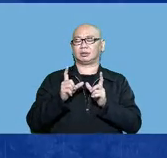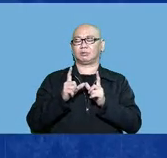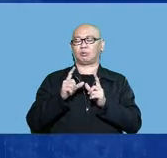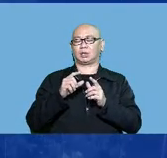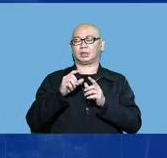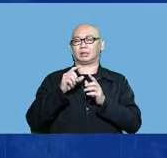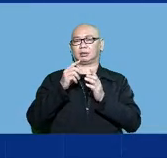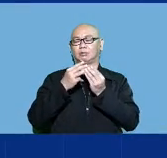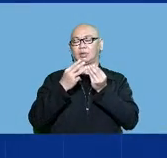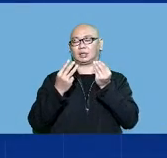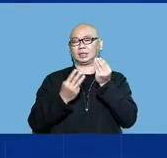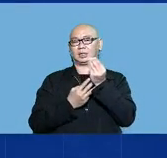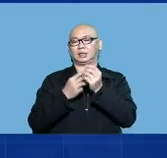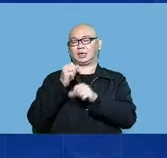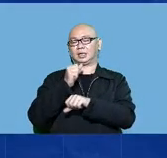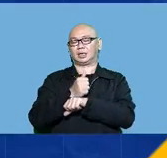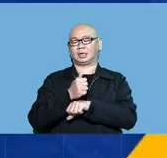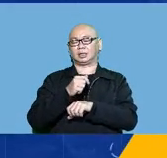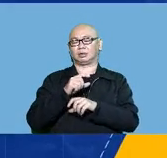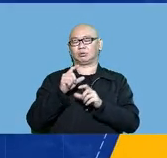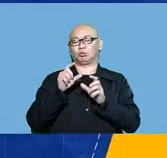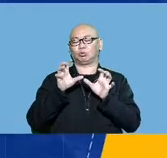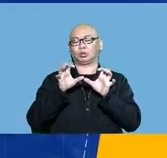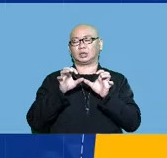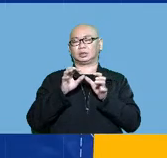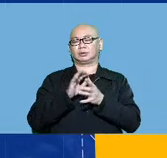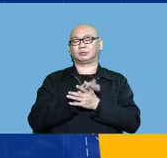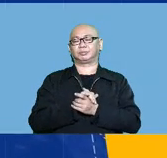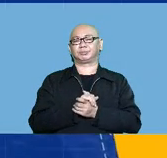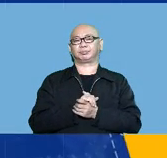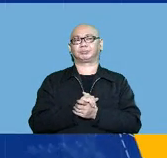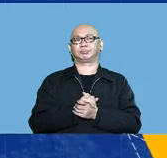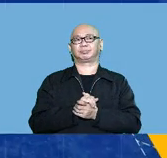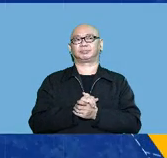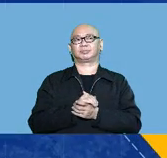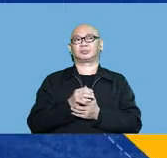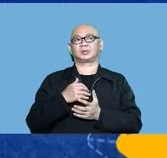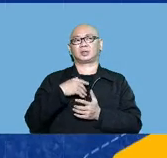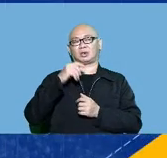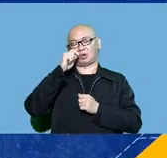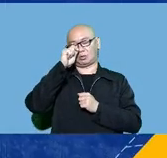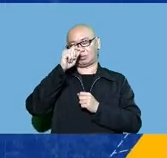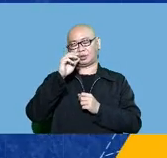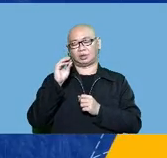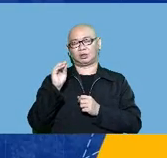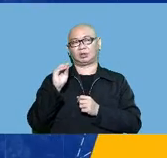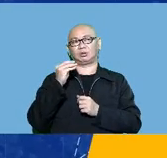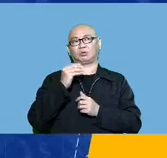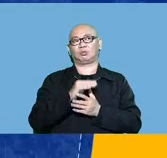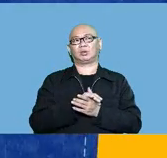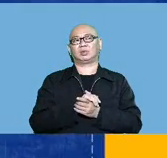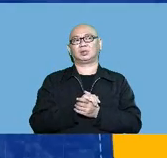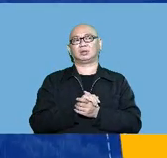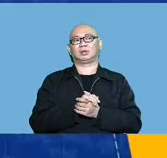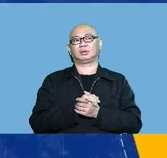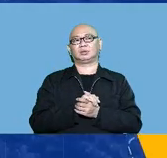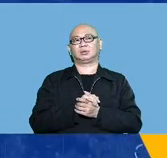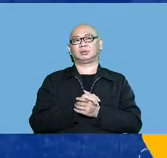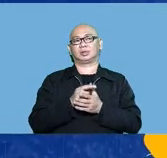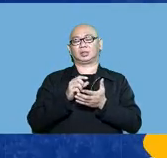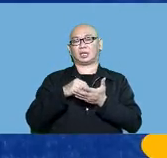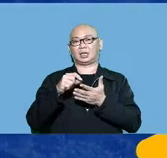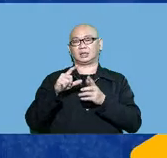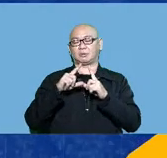secara khusus Dekan, Wakil Dekan FIS UNES. Yang saya hormati Ketua Sekretaris